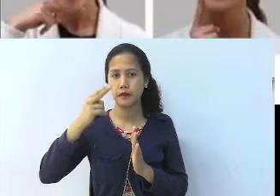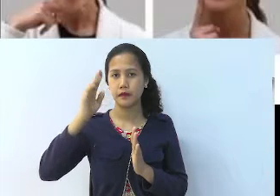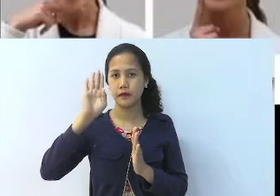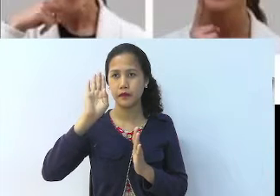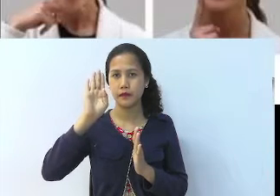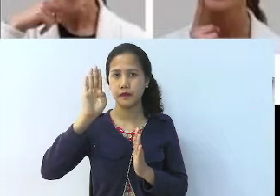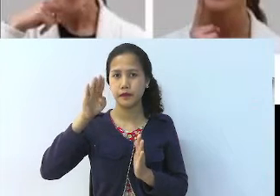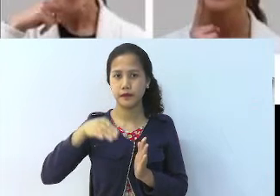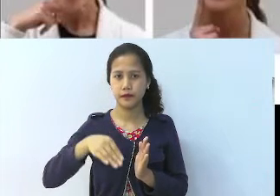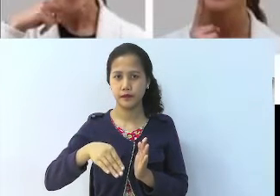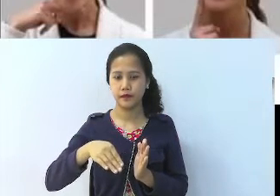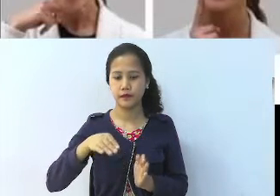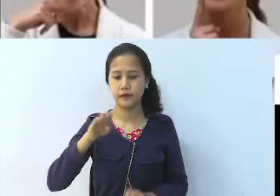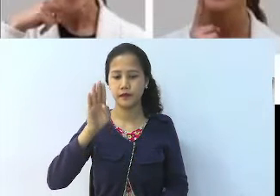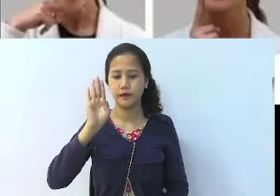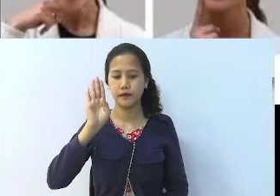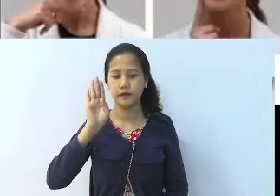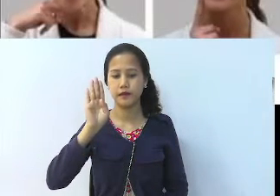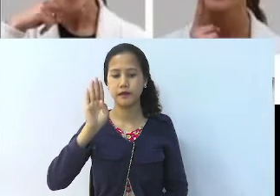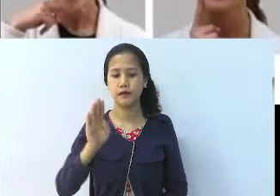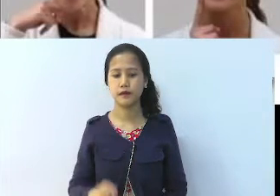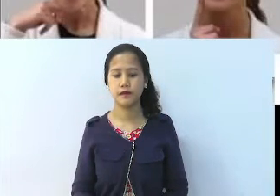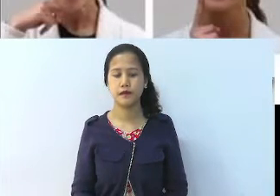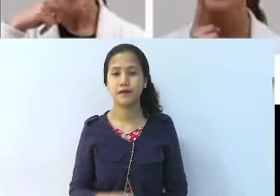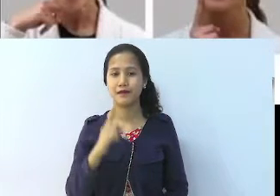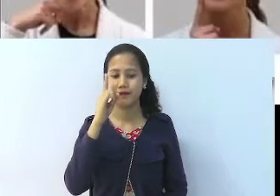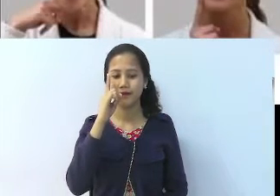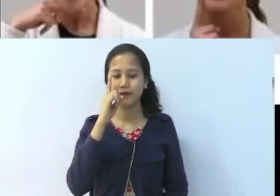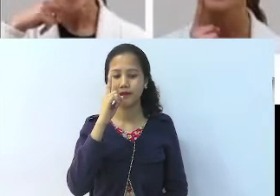Yan. Tapos,